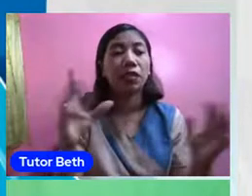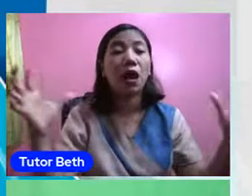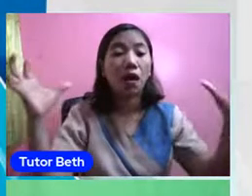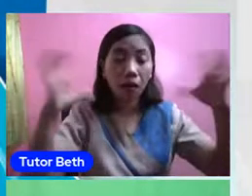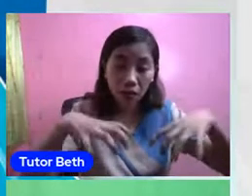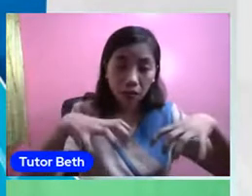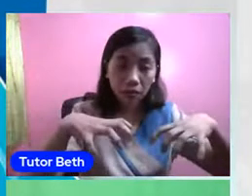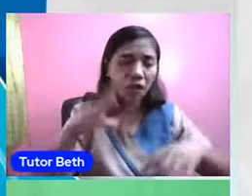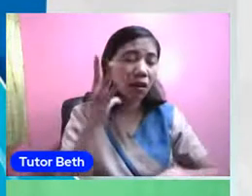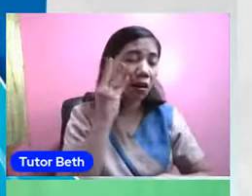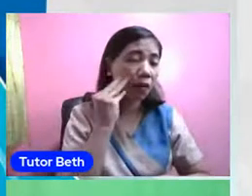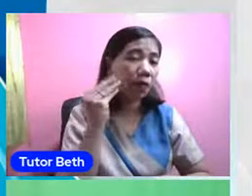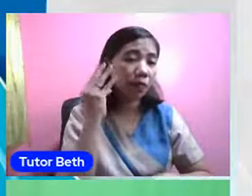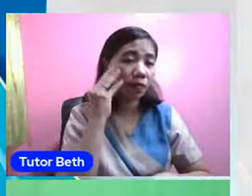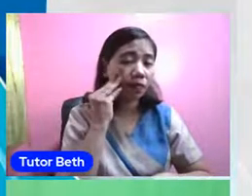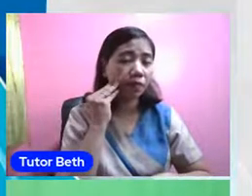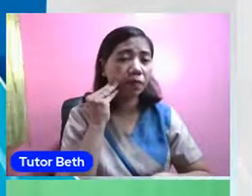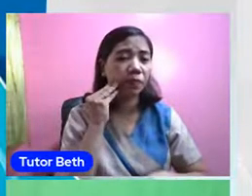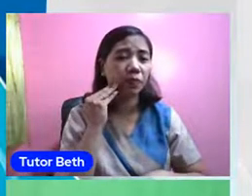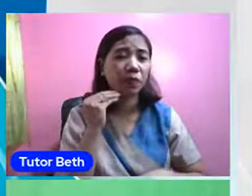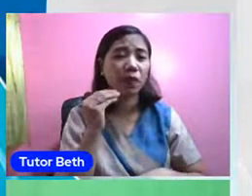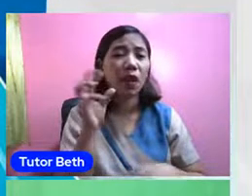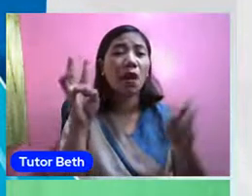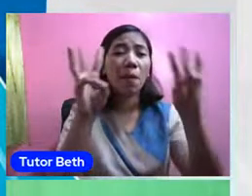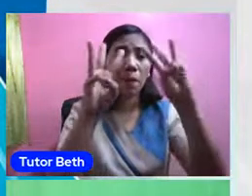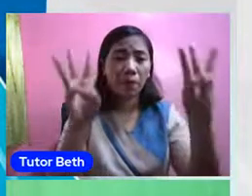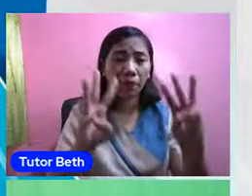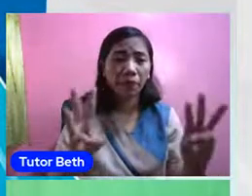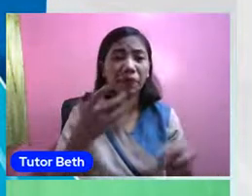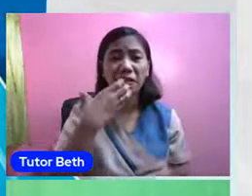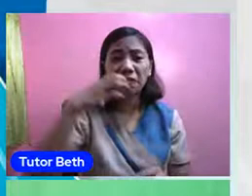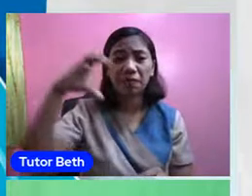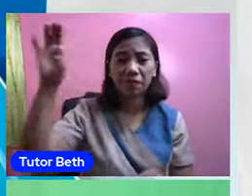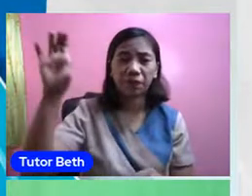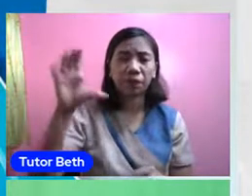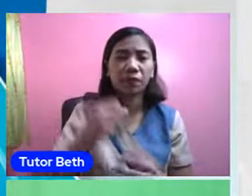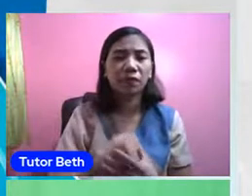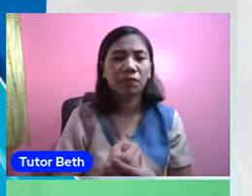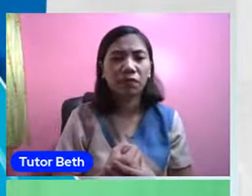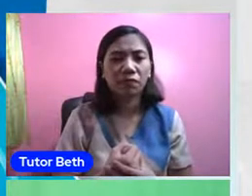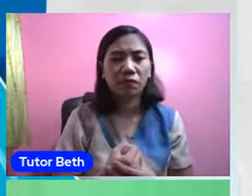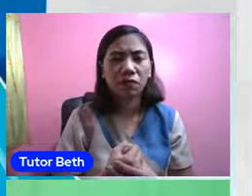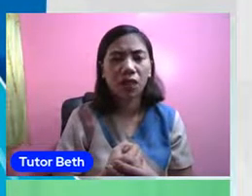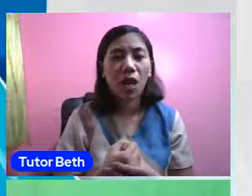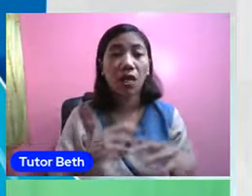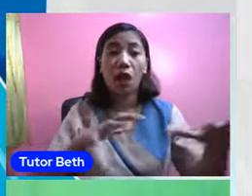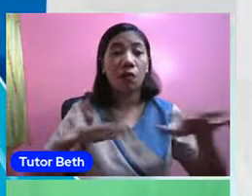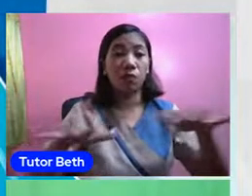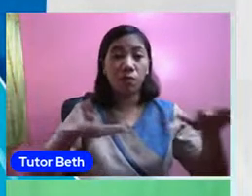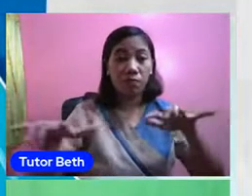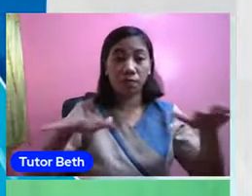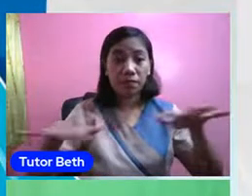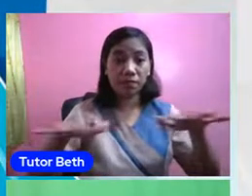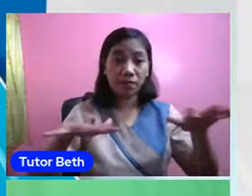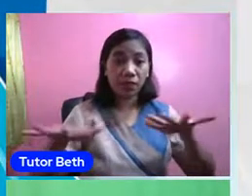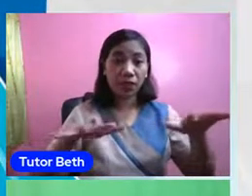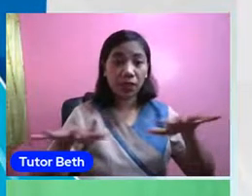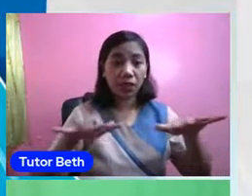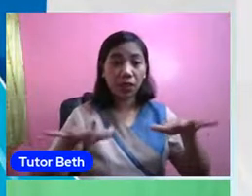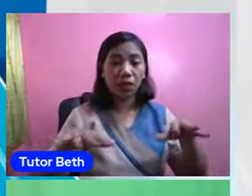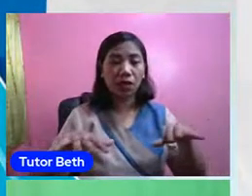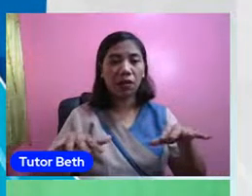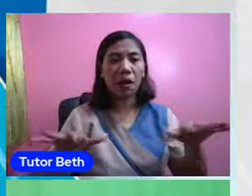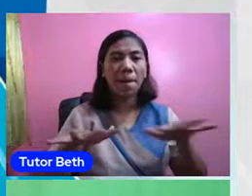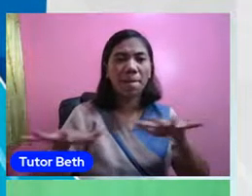panahon ng tag-araw. Ito ang tinatawag na lindol. Okay, lindol. Ito yung